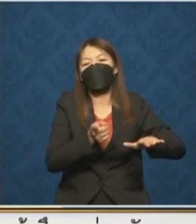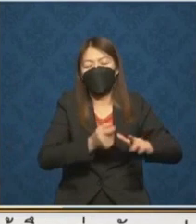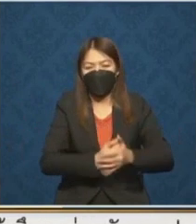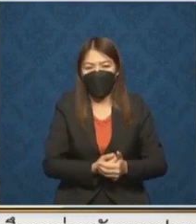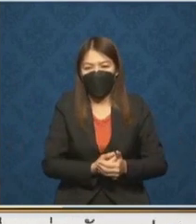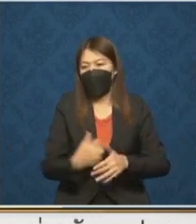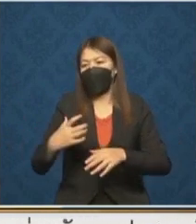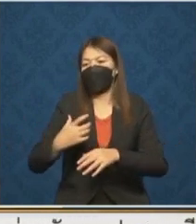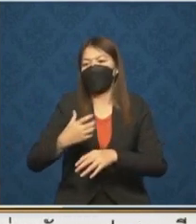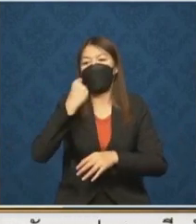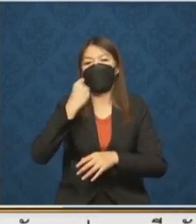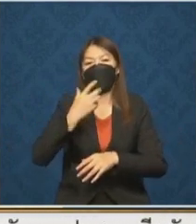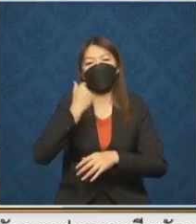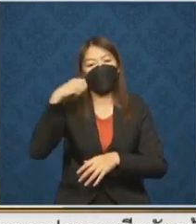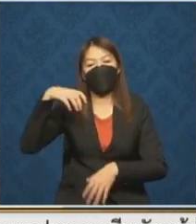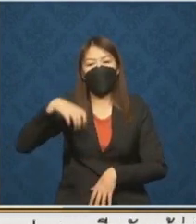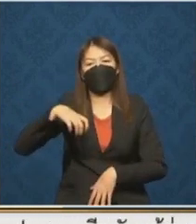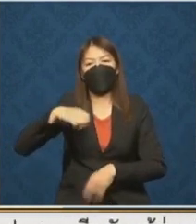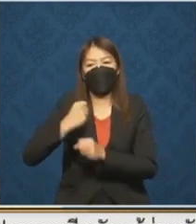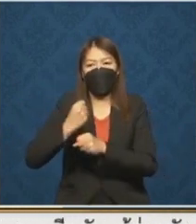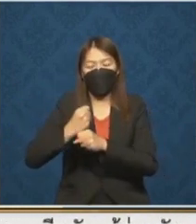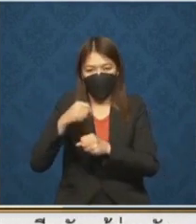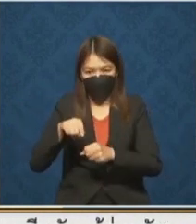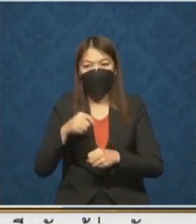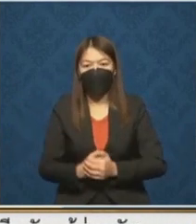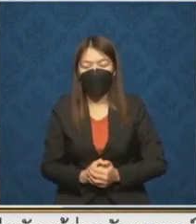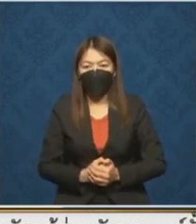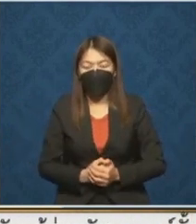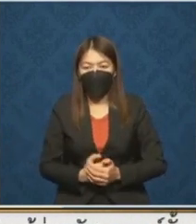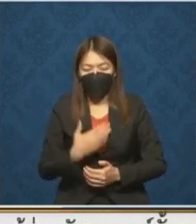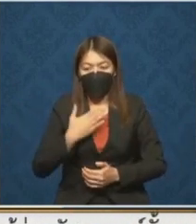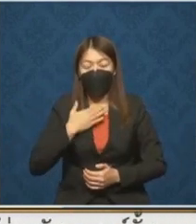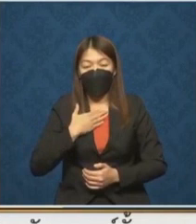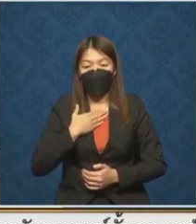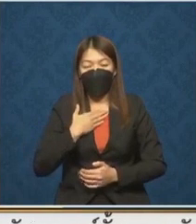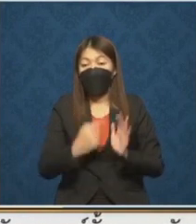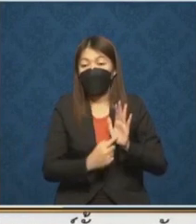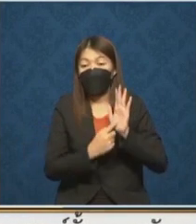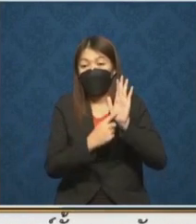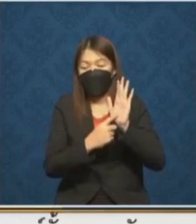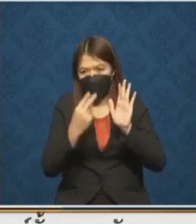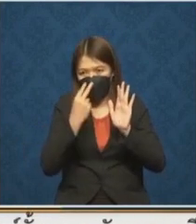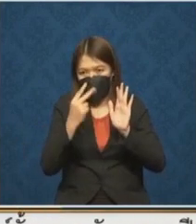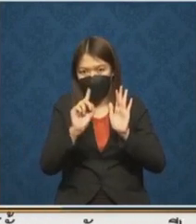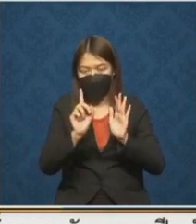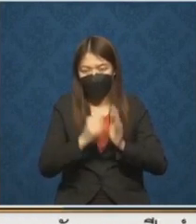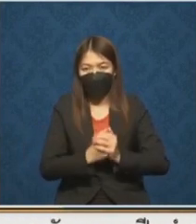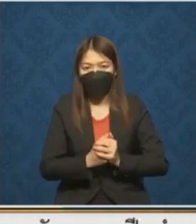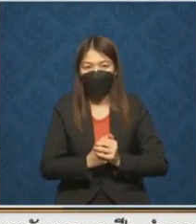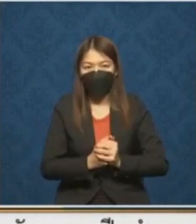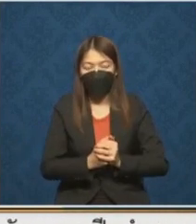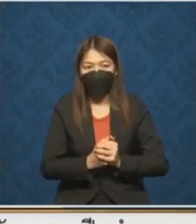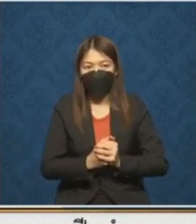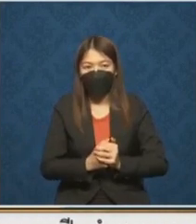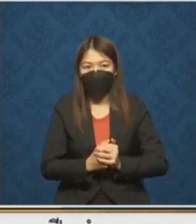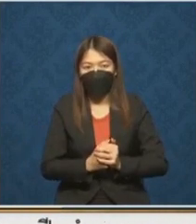ออำนาจของสวงหนวยงานโยเฉพาะ ที่ผมจะยกตัวอย่างใหเห็นผมจะขอย